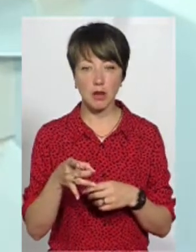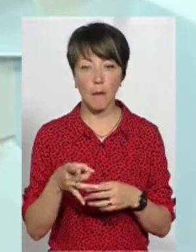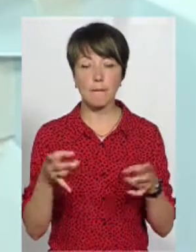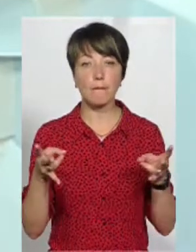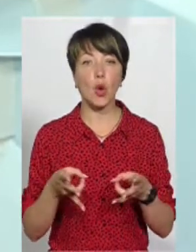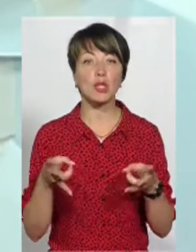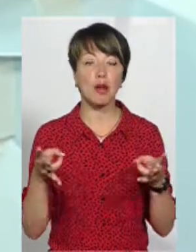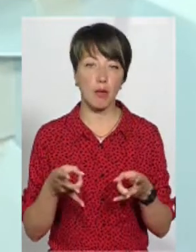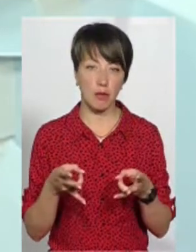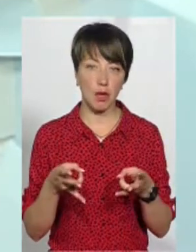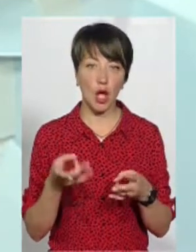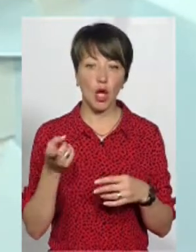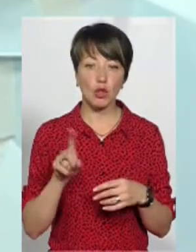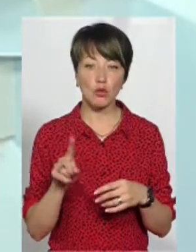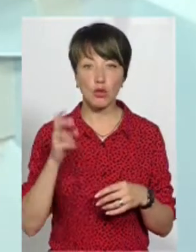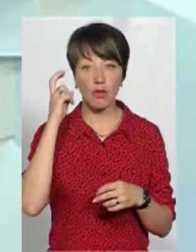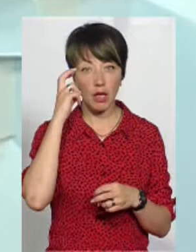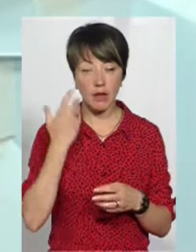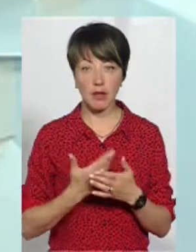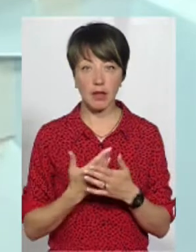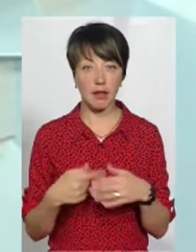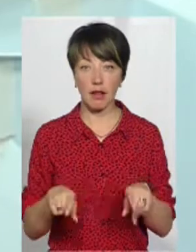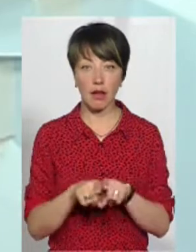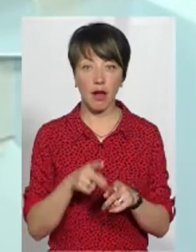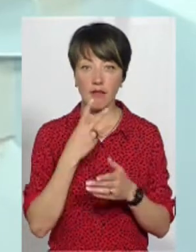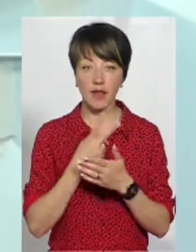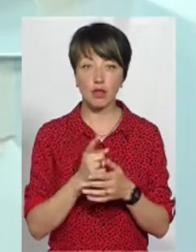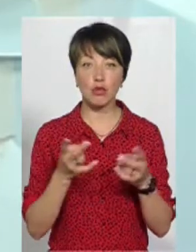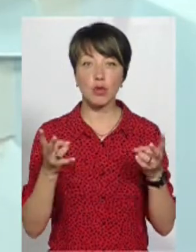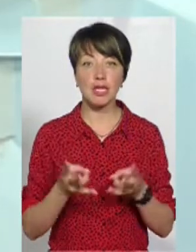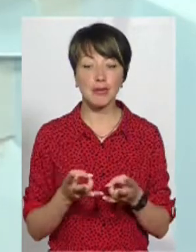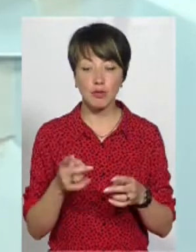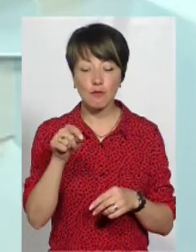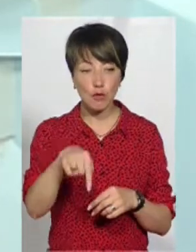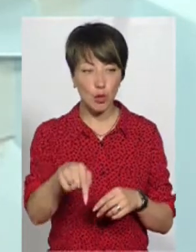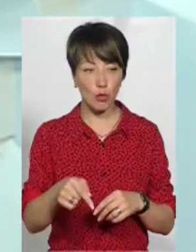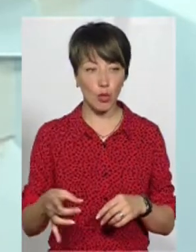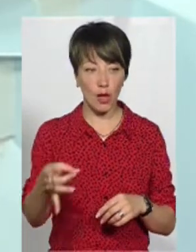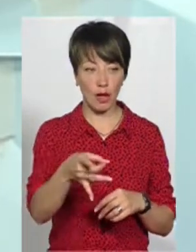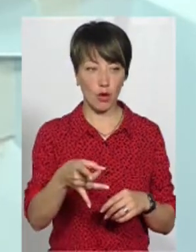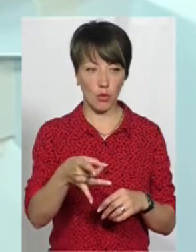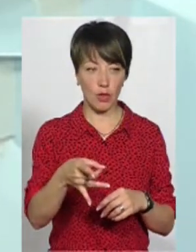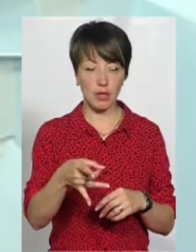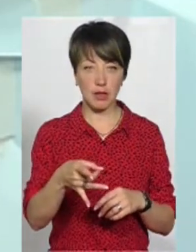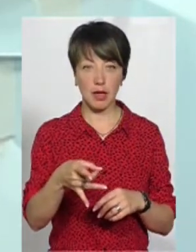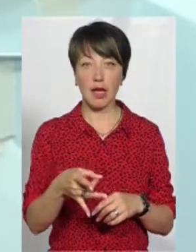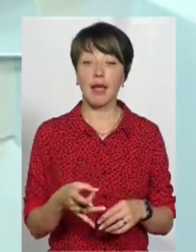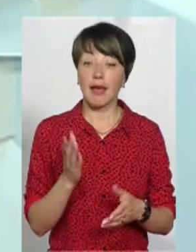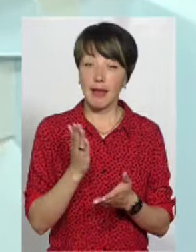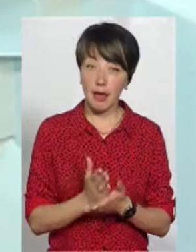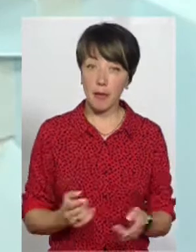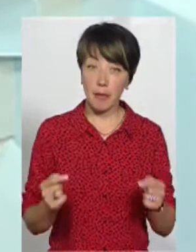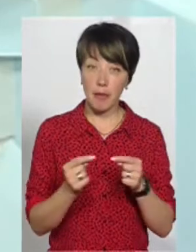регіональних потреб. Тому що в Києві не так видно, що потрібно саме в цьому регіоні. Крім того, є